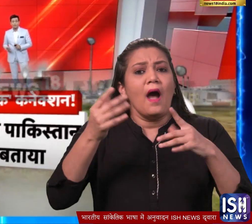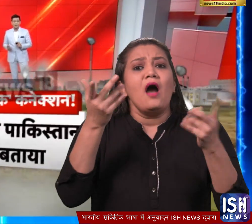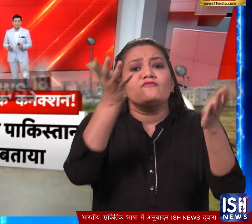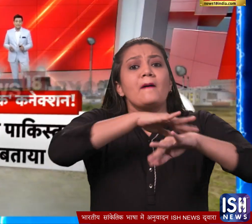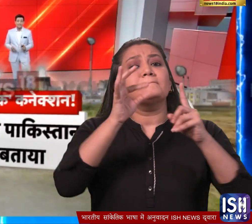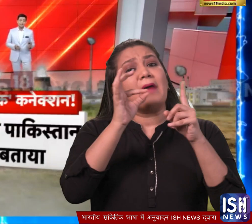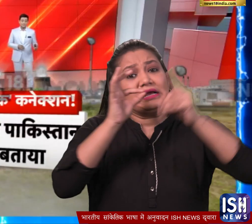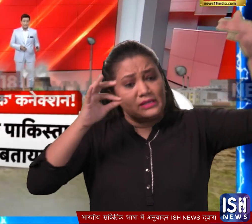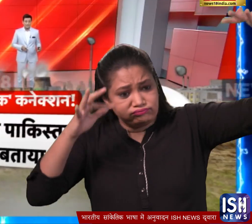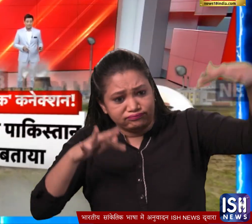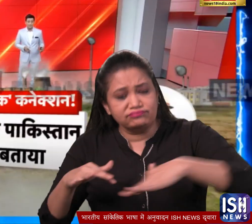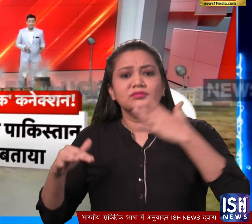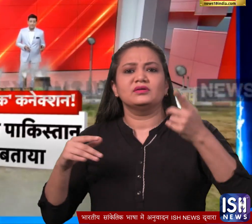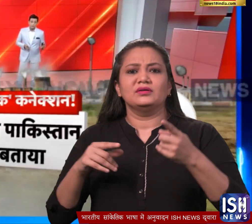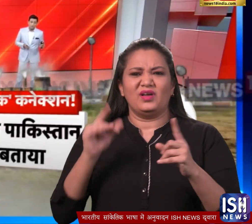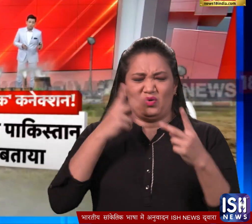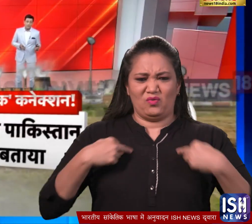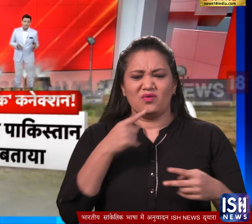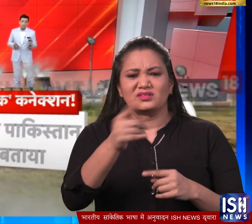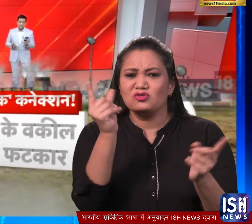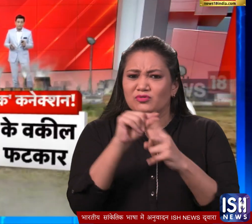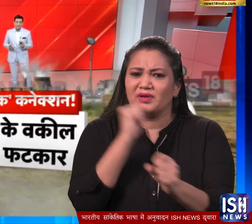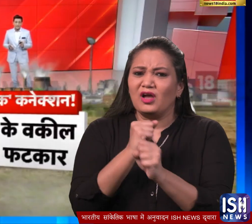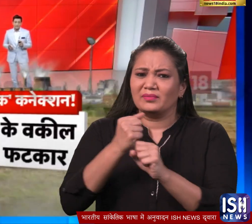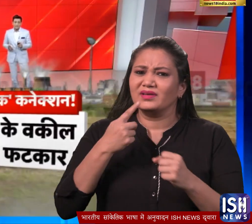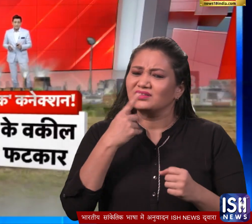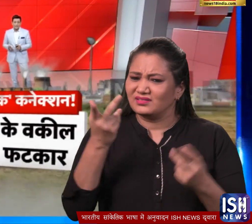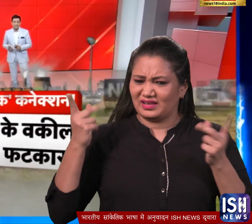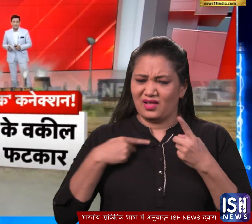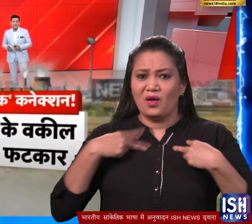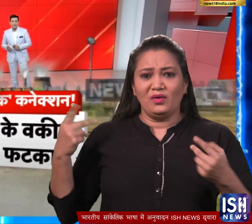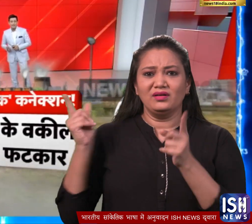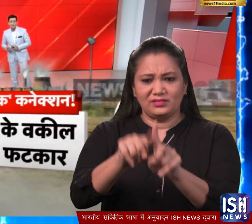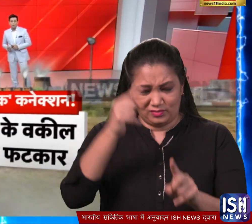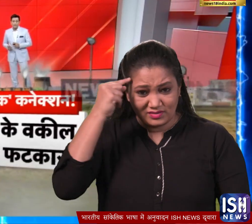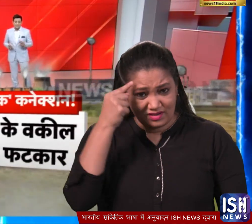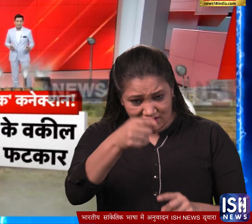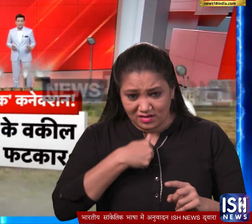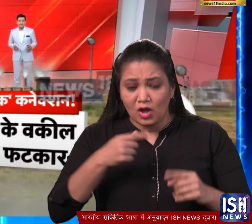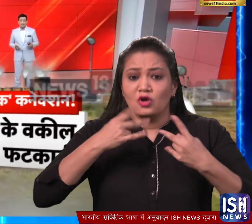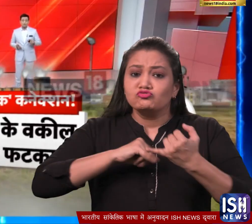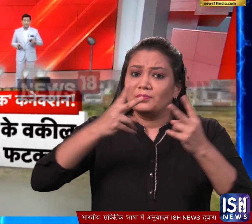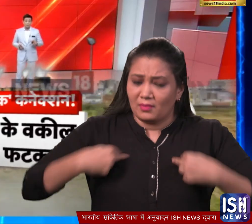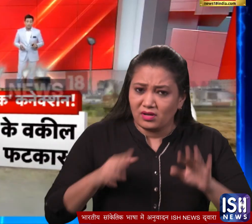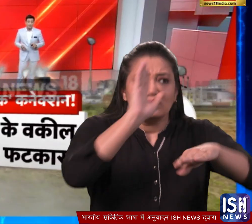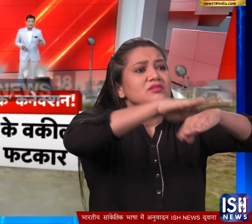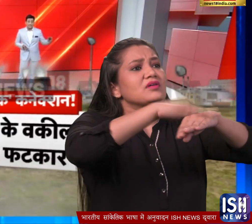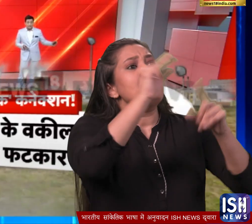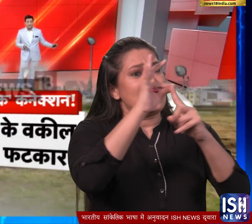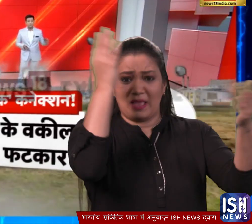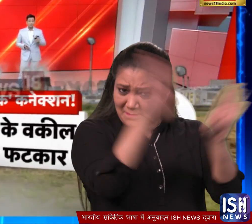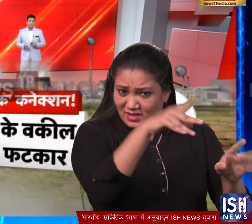रही है वो पाकिस्तान की तरफ से आ रही। इस पर कोर्ट ने यूपी सरकार के वकील से कहा कि क्या वो ये चाहते हैं कि सुप्रीम कोर्ट